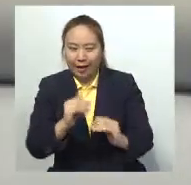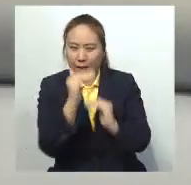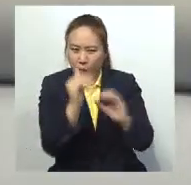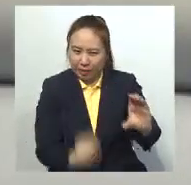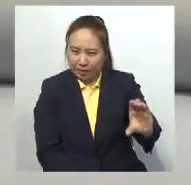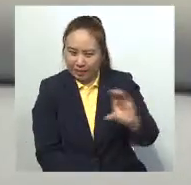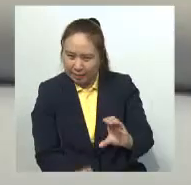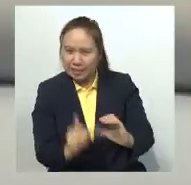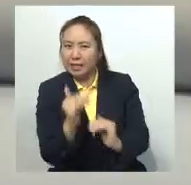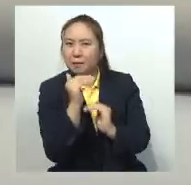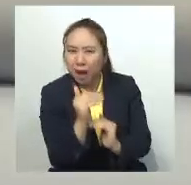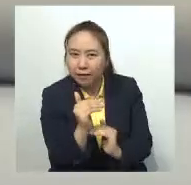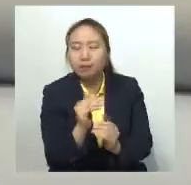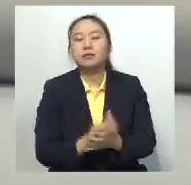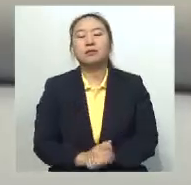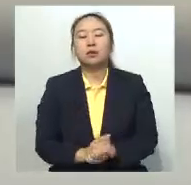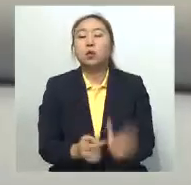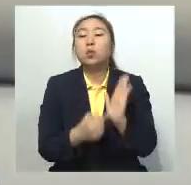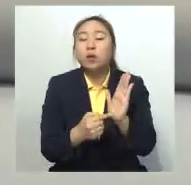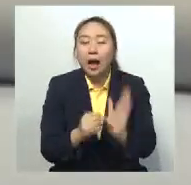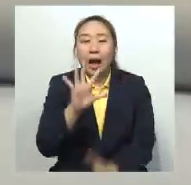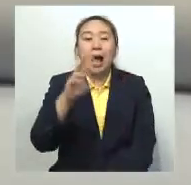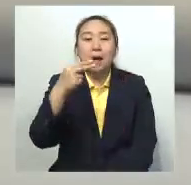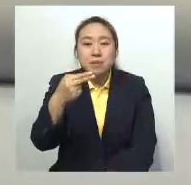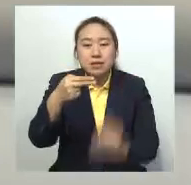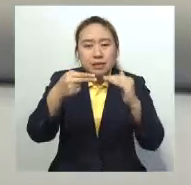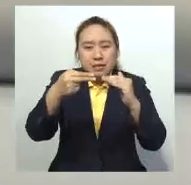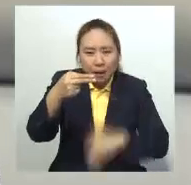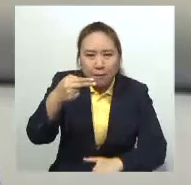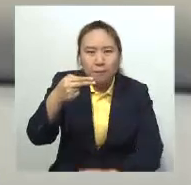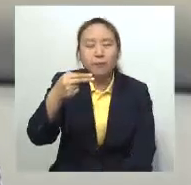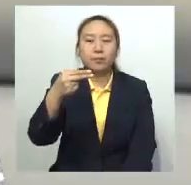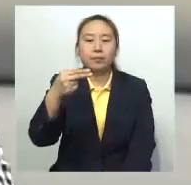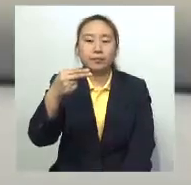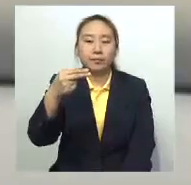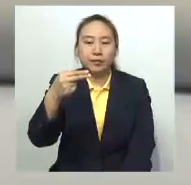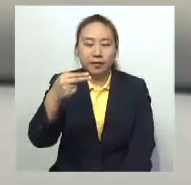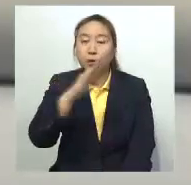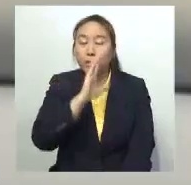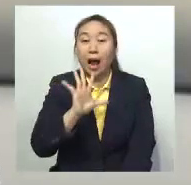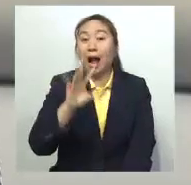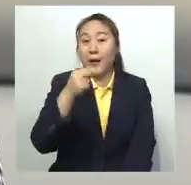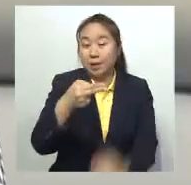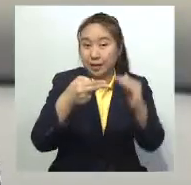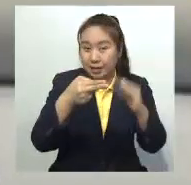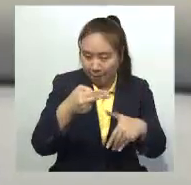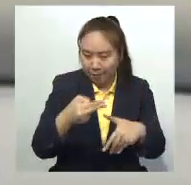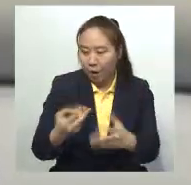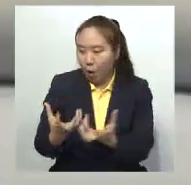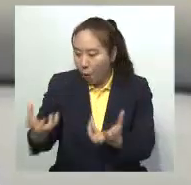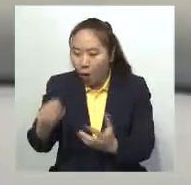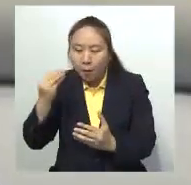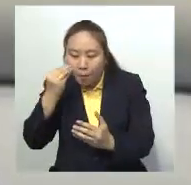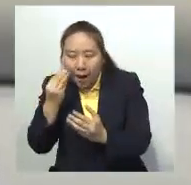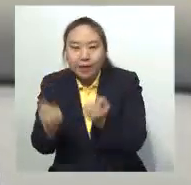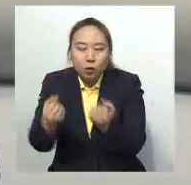าไม่เกิน 50,000 บาท 50,000 บาทนี่ไม่ต้องมีหลักประกันอะไรแต่ว่าอัตราดอกเบี้ยคุมไว้ว่